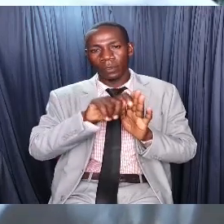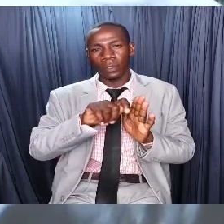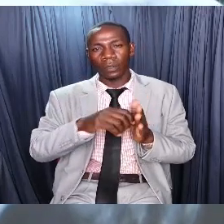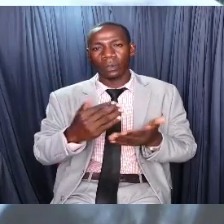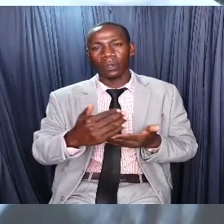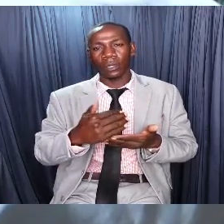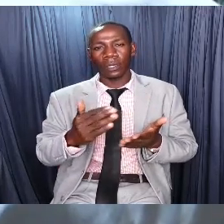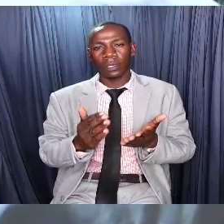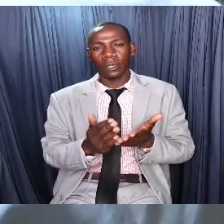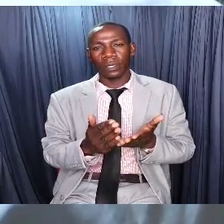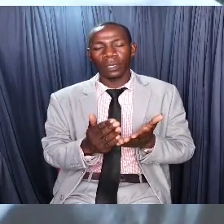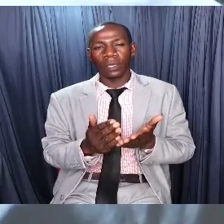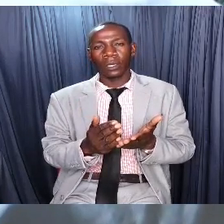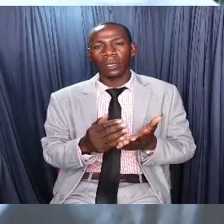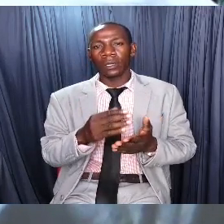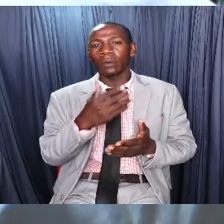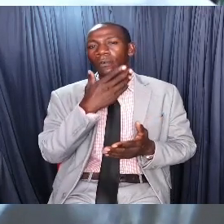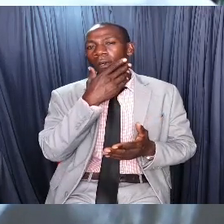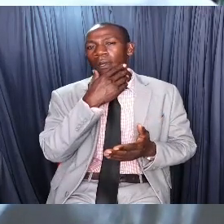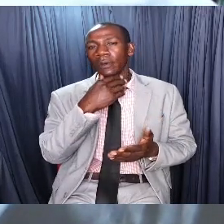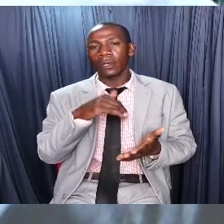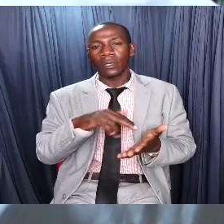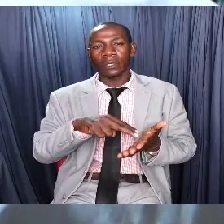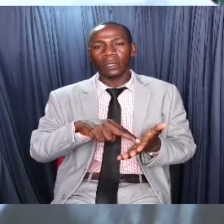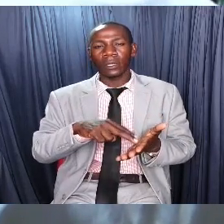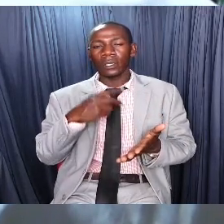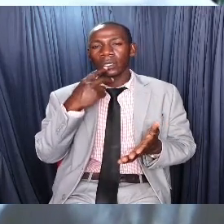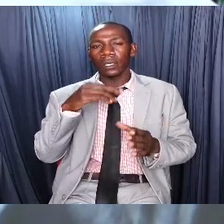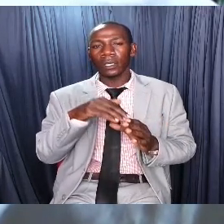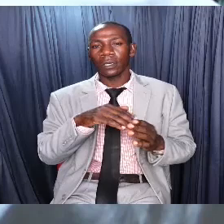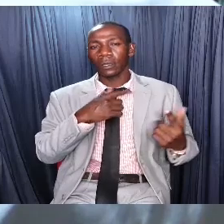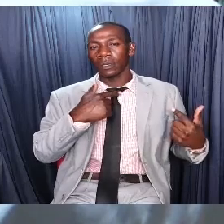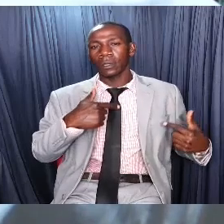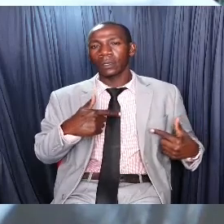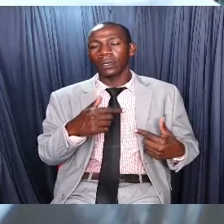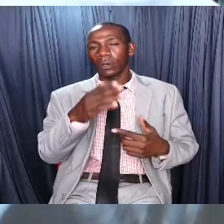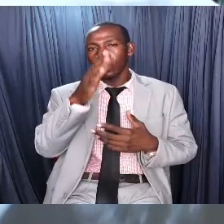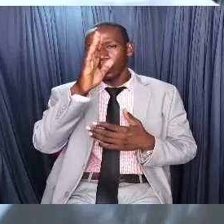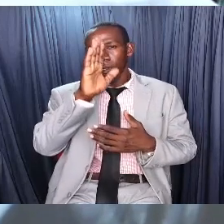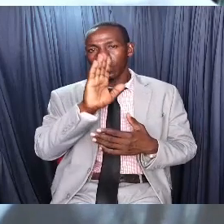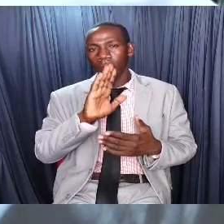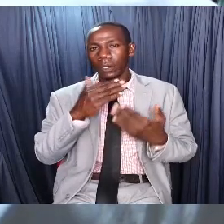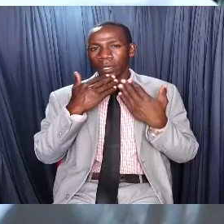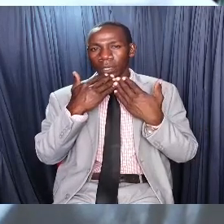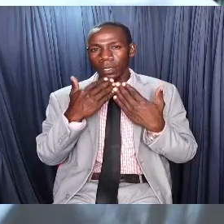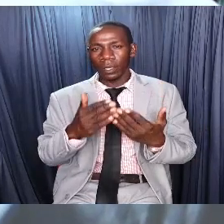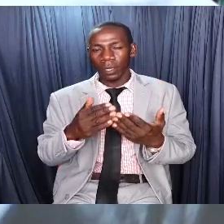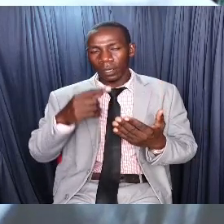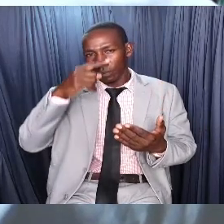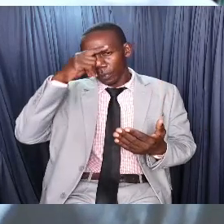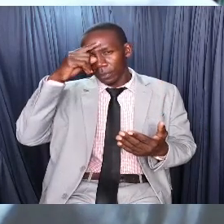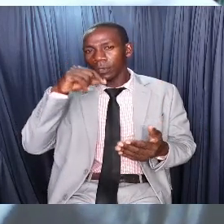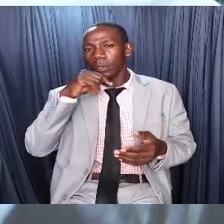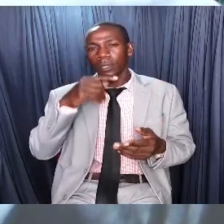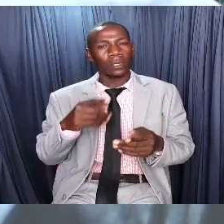ushuru. Yule Farisayo akasimama akiomba hivi moyoni mwake. Ee Mungu, nakushukuru kwa kuwa mimi si